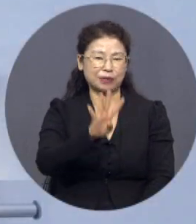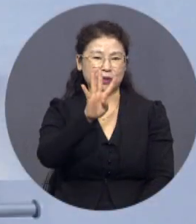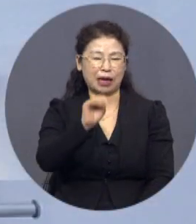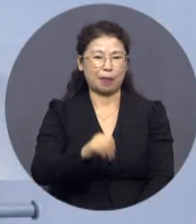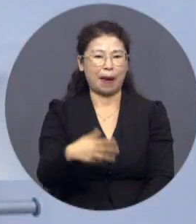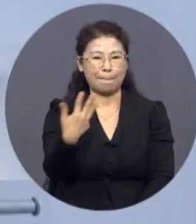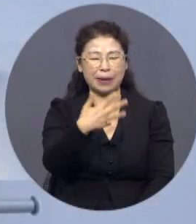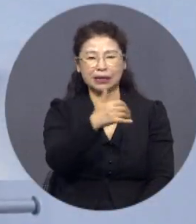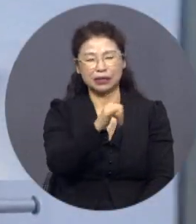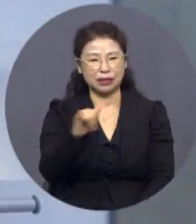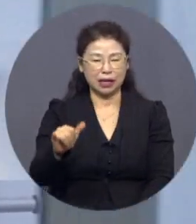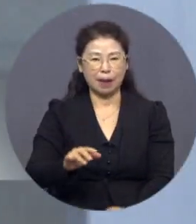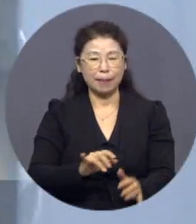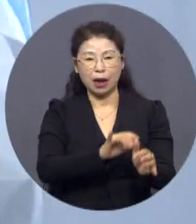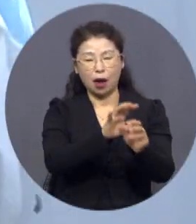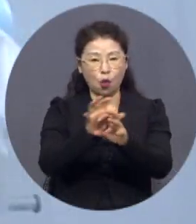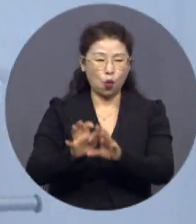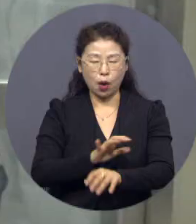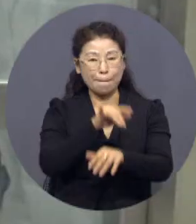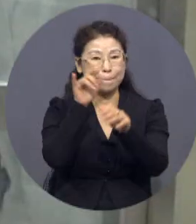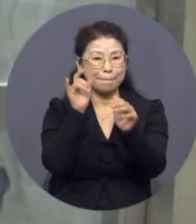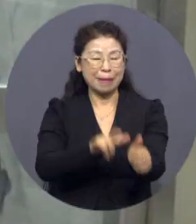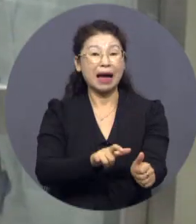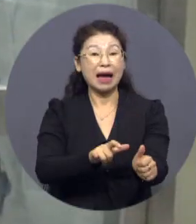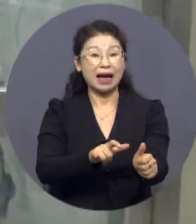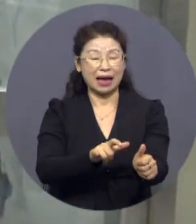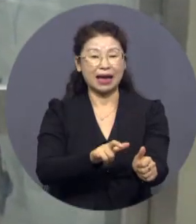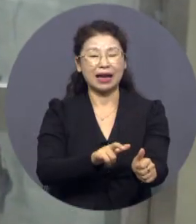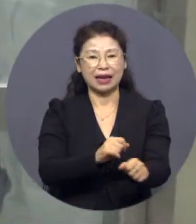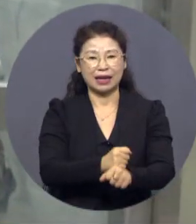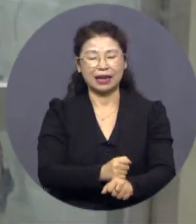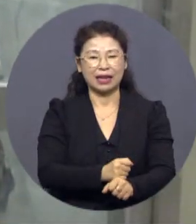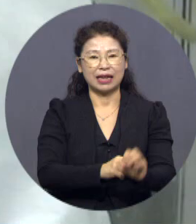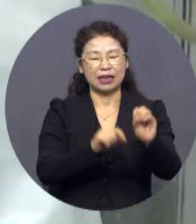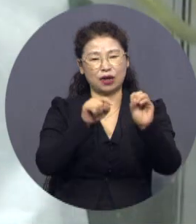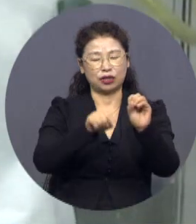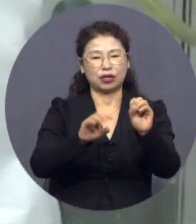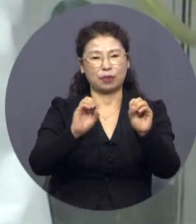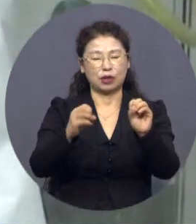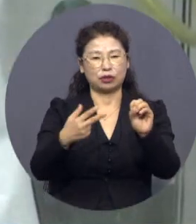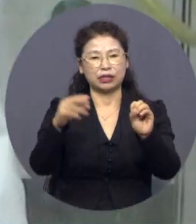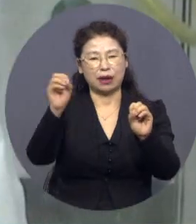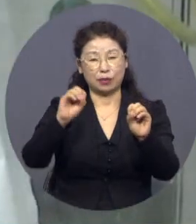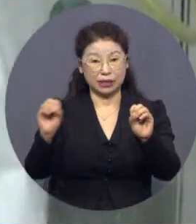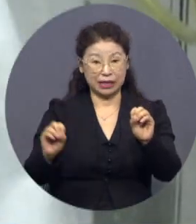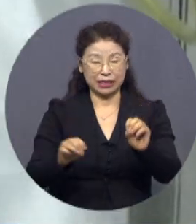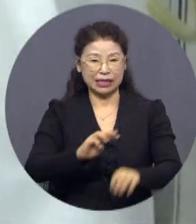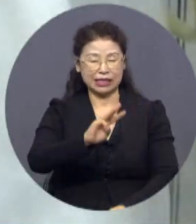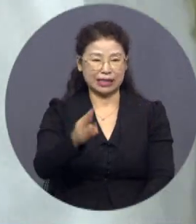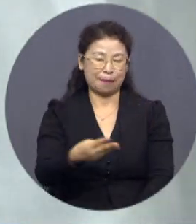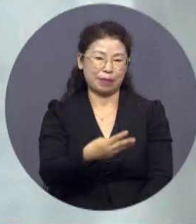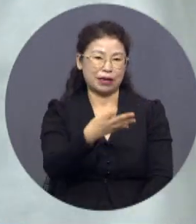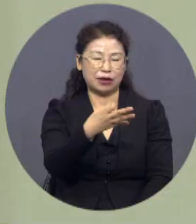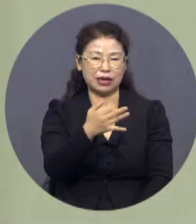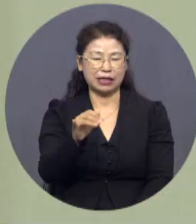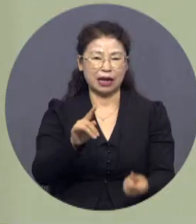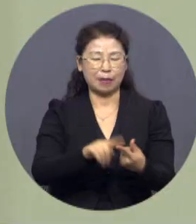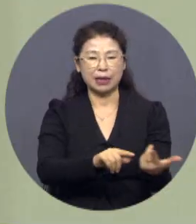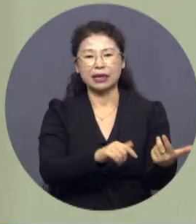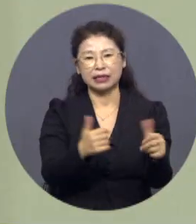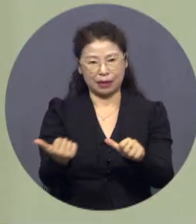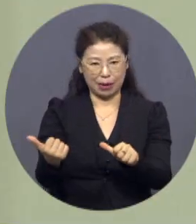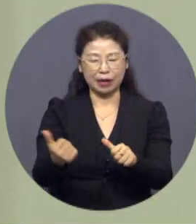448,000명이 코로나19 확진 판정을 받았고 0.07%인 300열 4명이